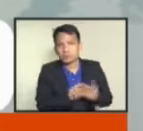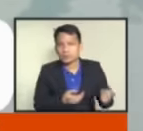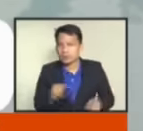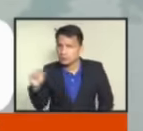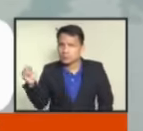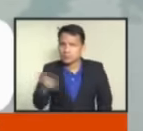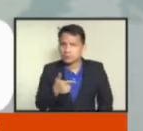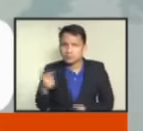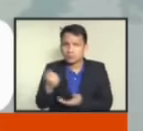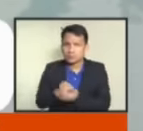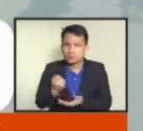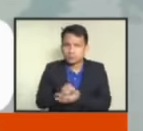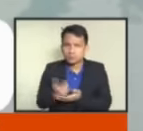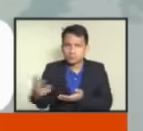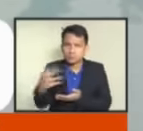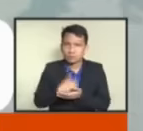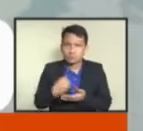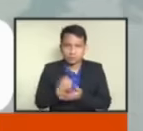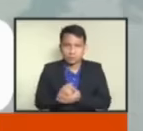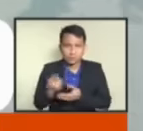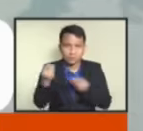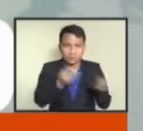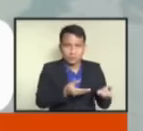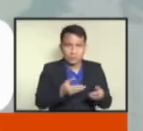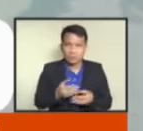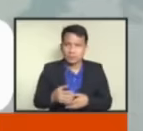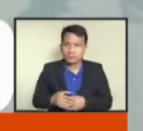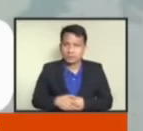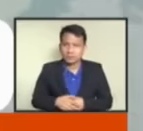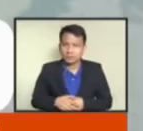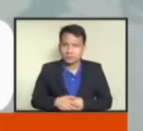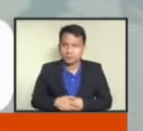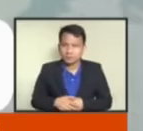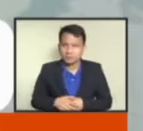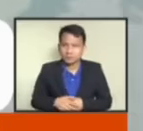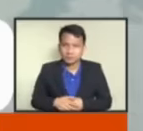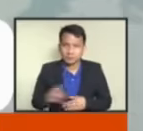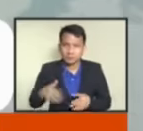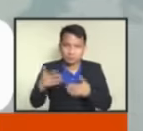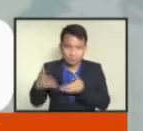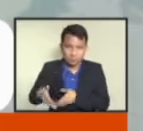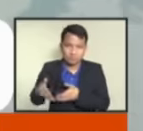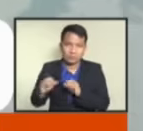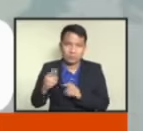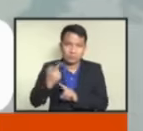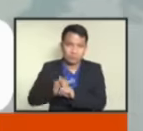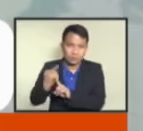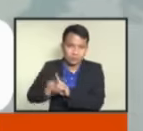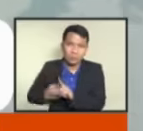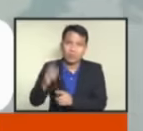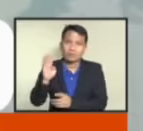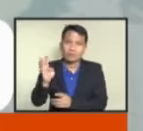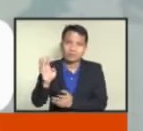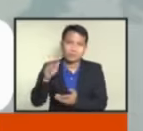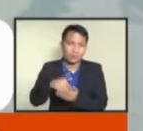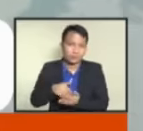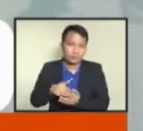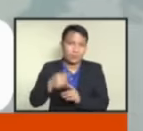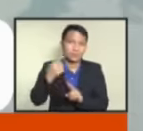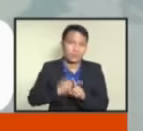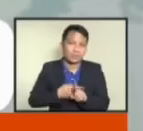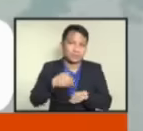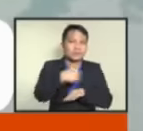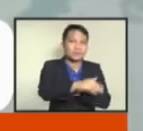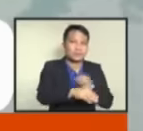Lahat ng sahod ko, binibigay ko sa'yo. Magkano yung sahod wala ko binibigay sa kanya? Wala po akong tinitira. Every month po, sir, 40,000 a month